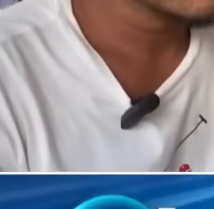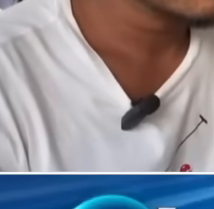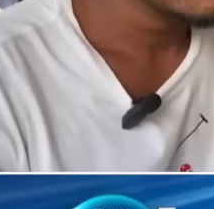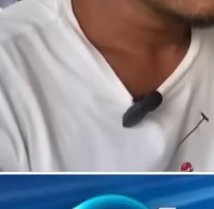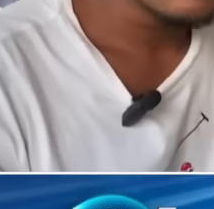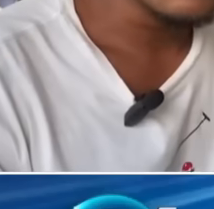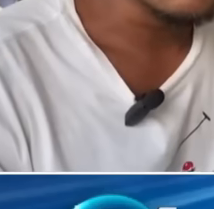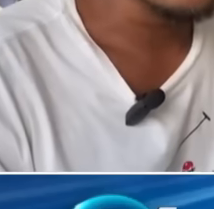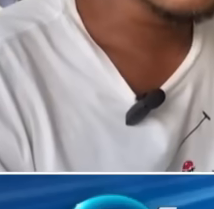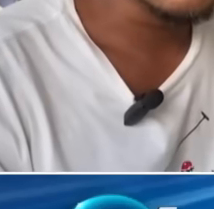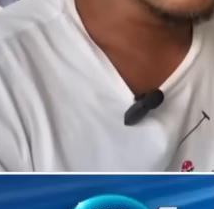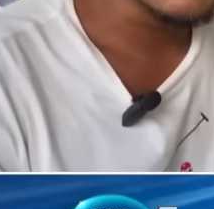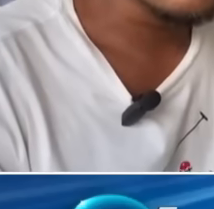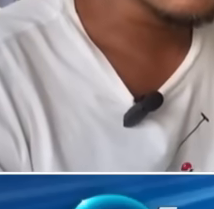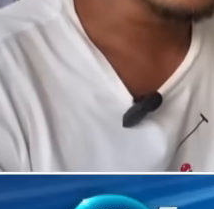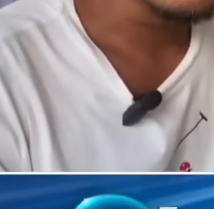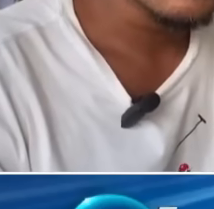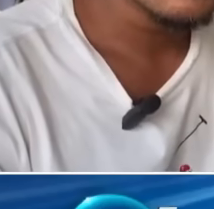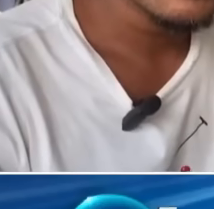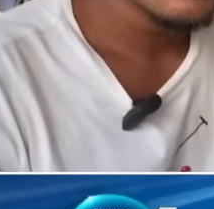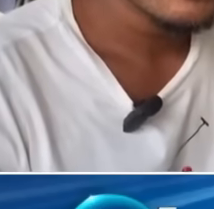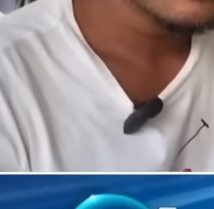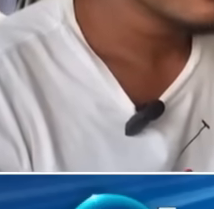ดเลยว่าจะมีคนแชร์ออกไปเป็นจำนวนมากค่ะ